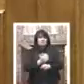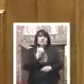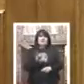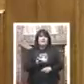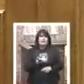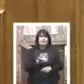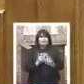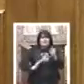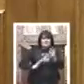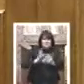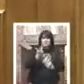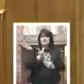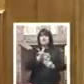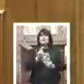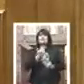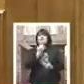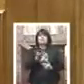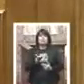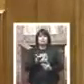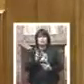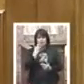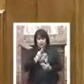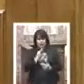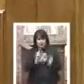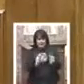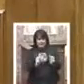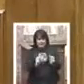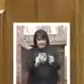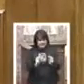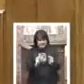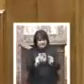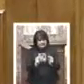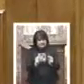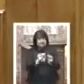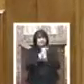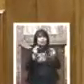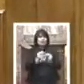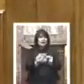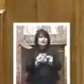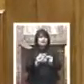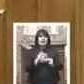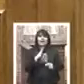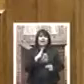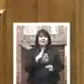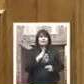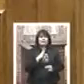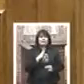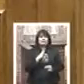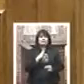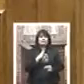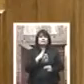ούτε δημιουργικά συντεταγμένο. Γιατί με τις ρυθμίσεις του θα το έχετε εθίσει σε μια άλλη